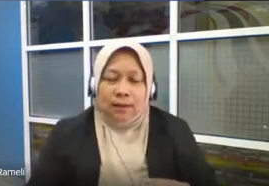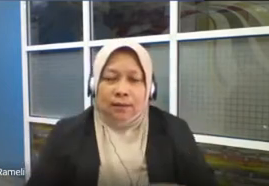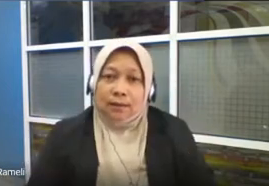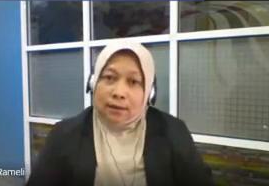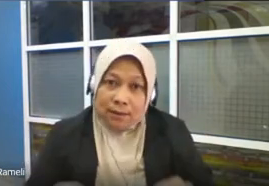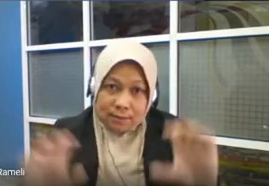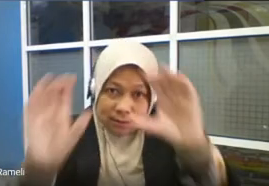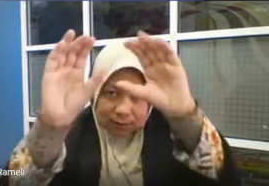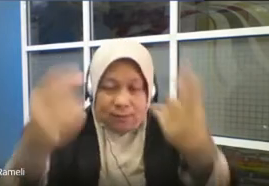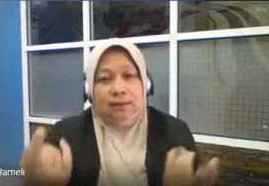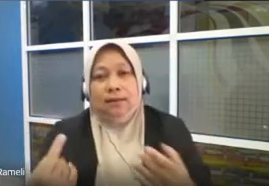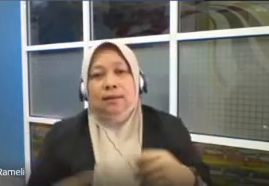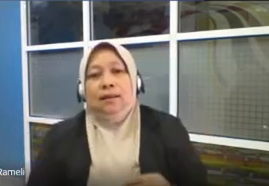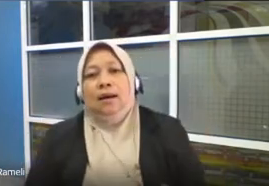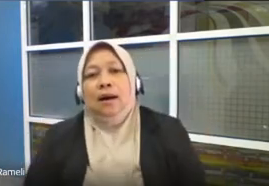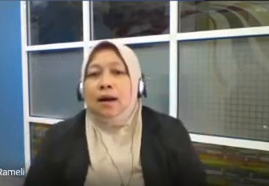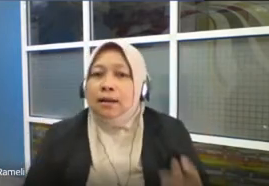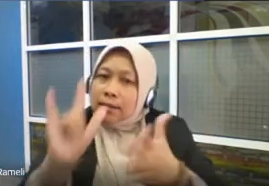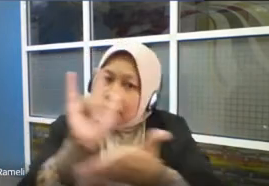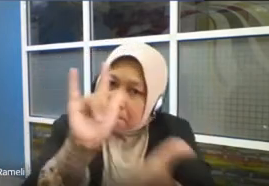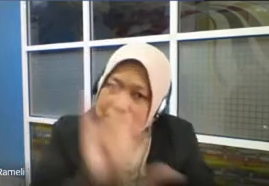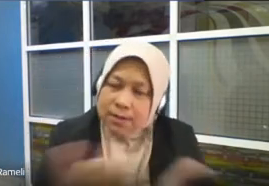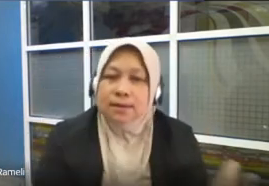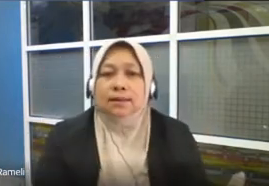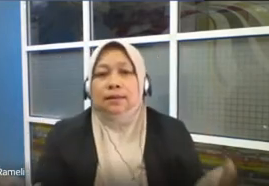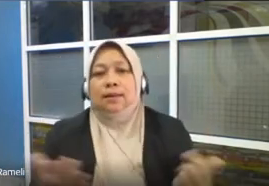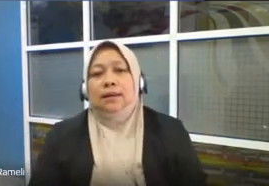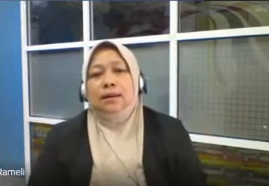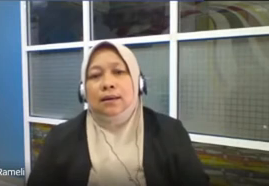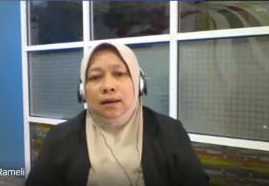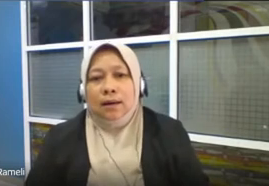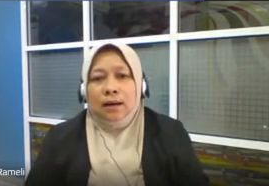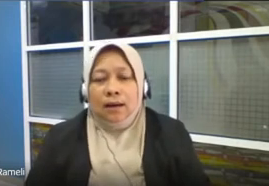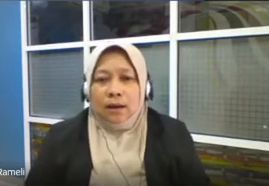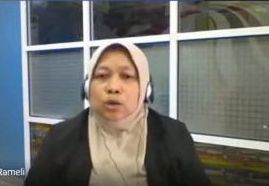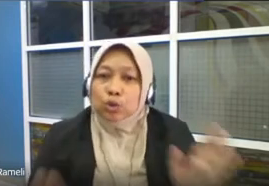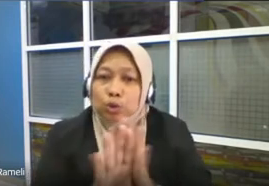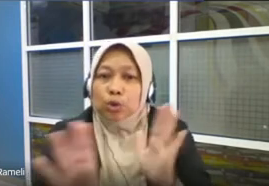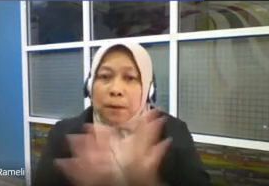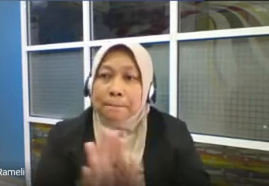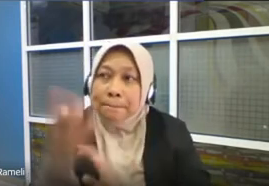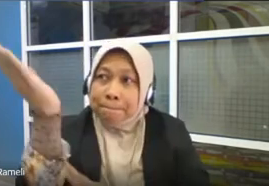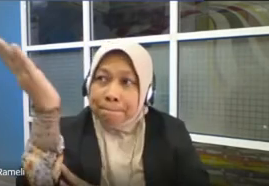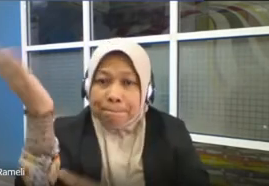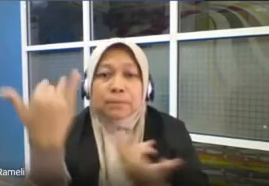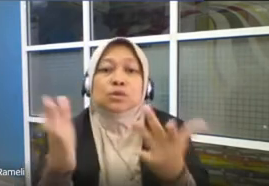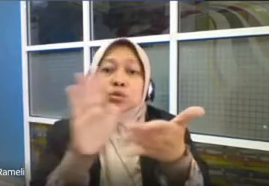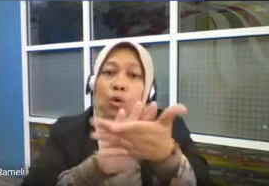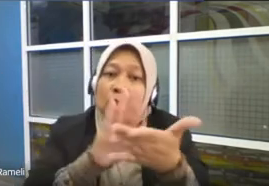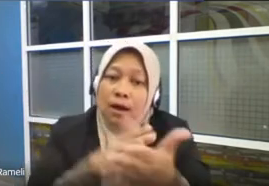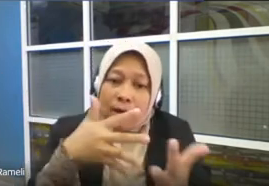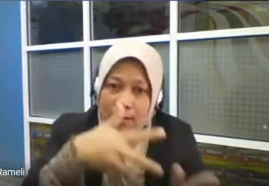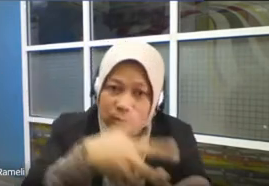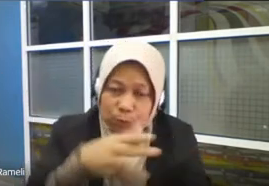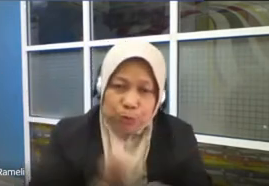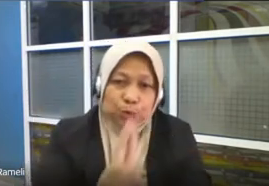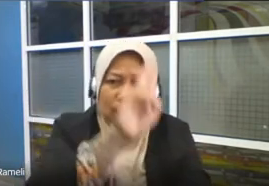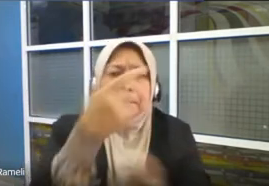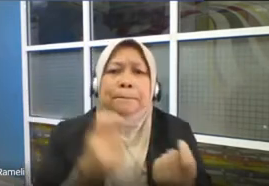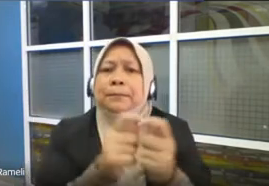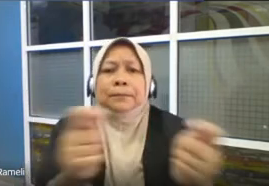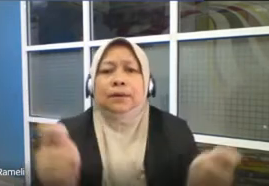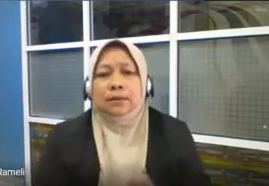kena pakai pakaian yang proper. Nak pergi ke kuliah contohnya, kenalah pakai ikut protokol yang ditetapkan